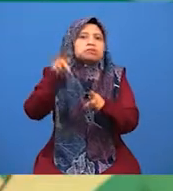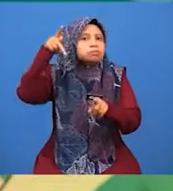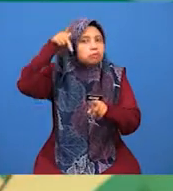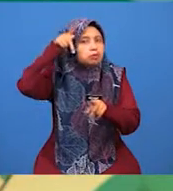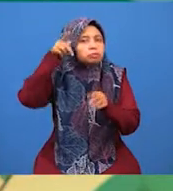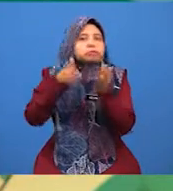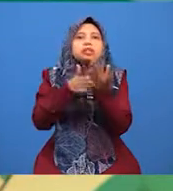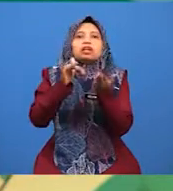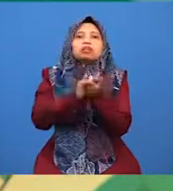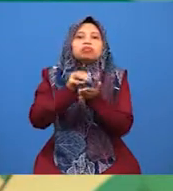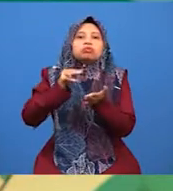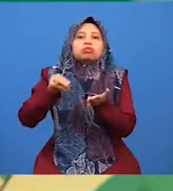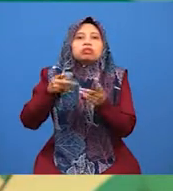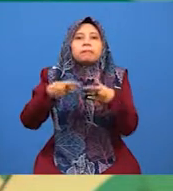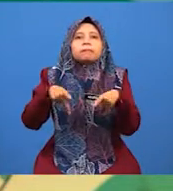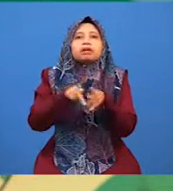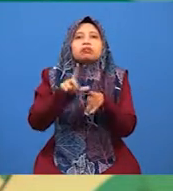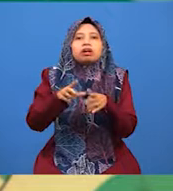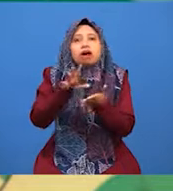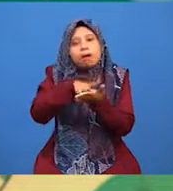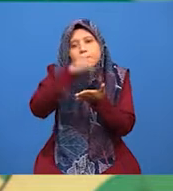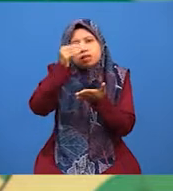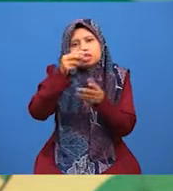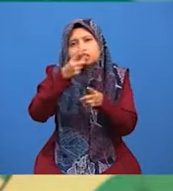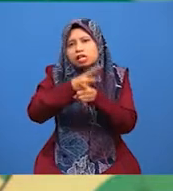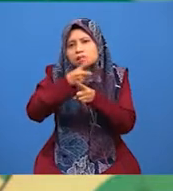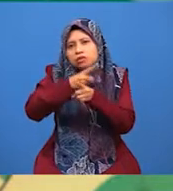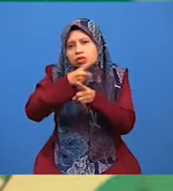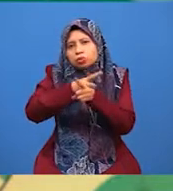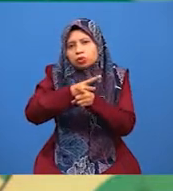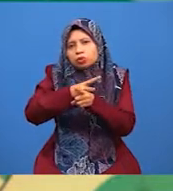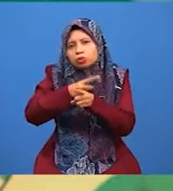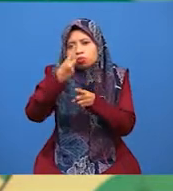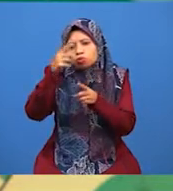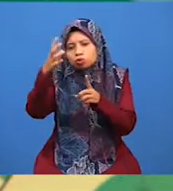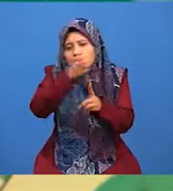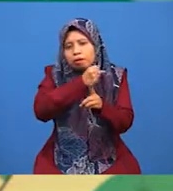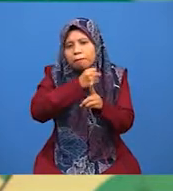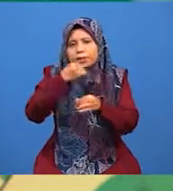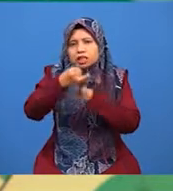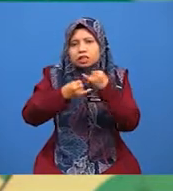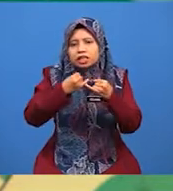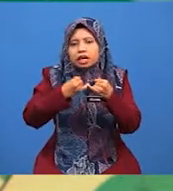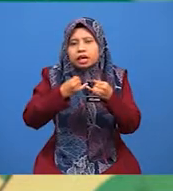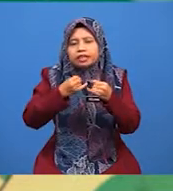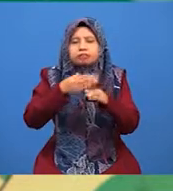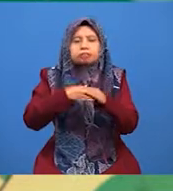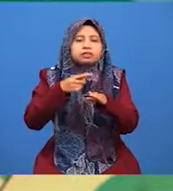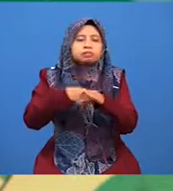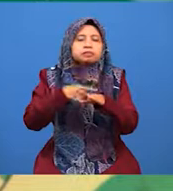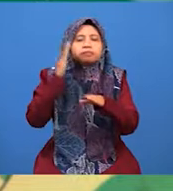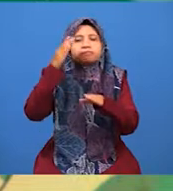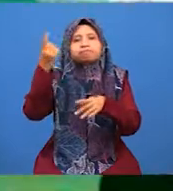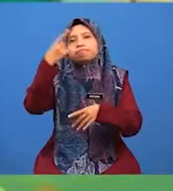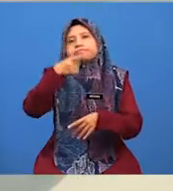itu, murid-murid perlulah belajar bersungguh-sungguh demi mencapai kejayaan pada masa akan